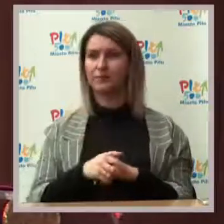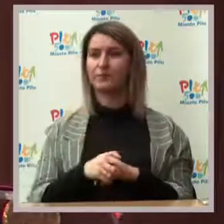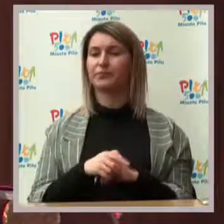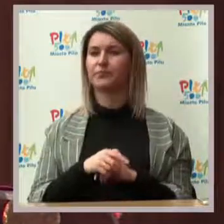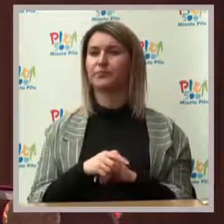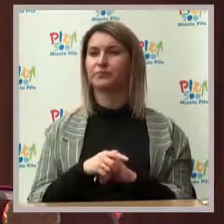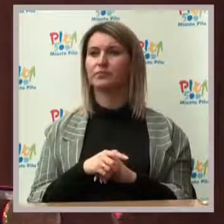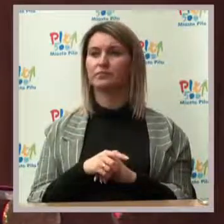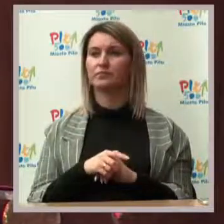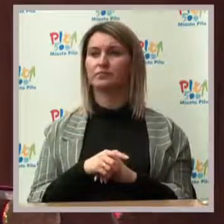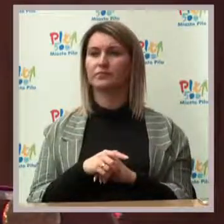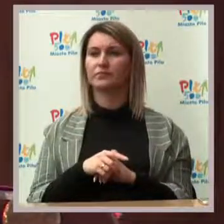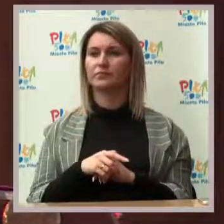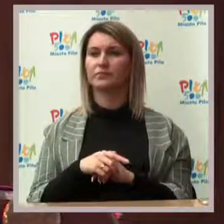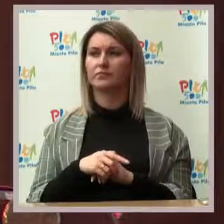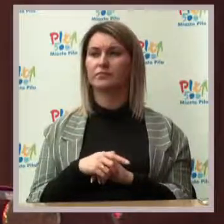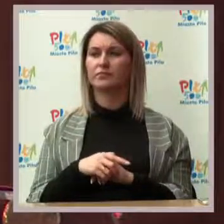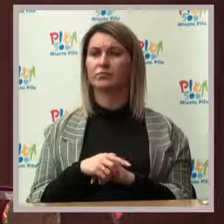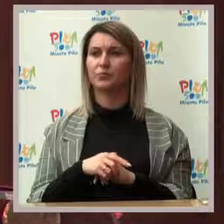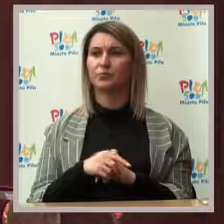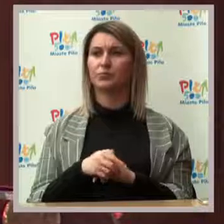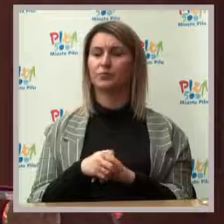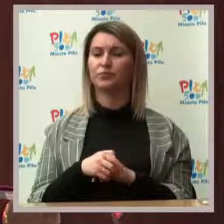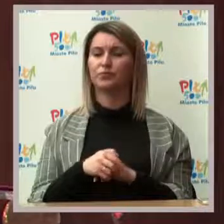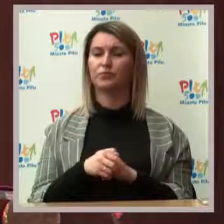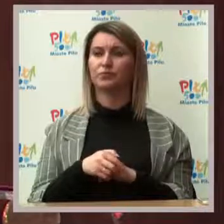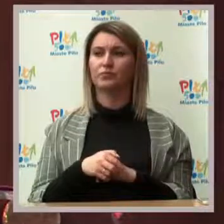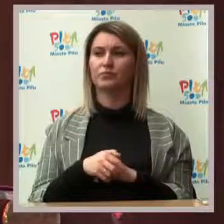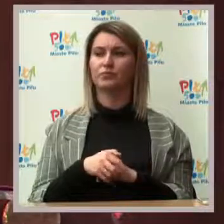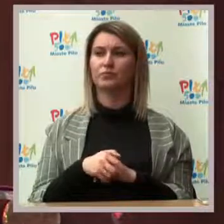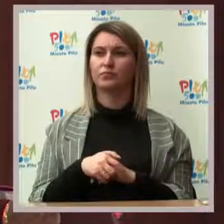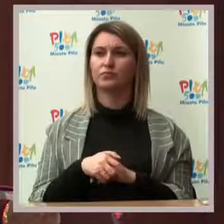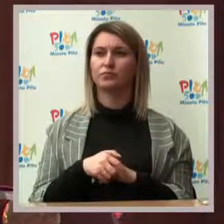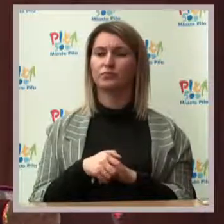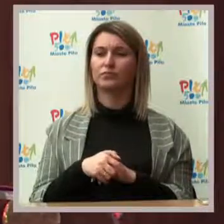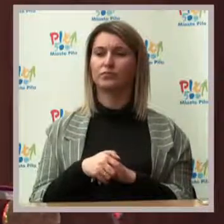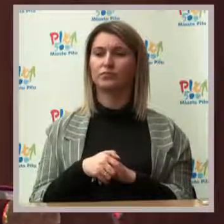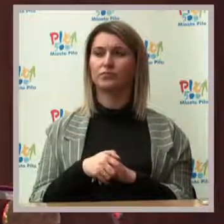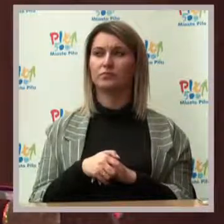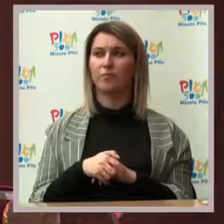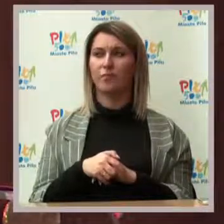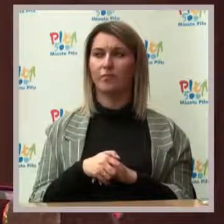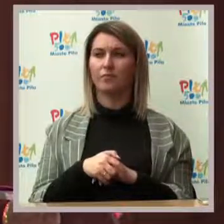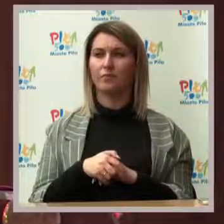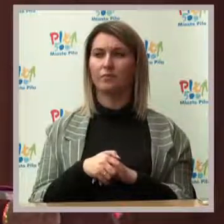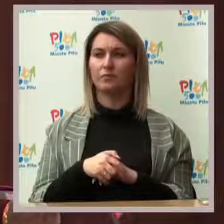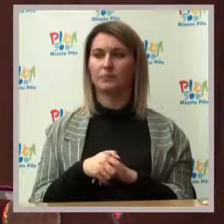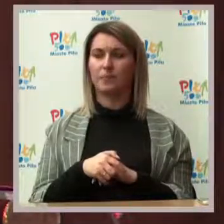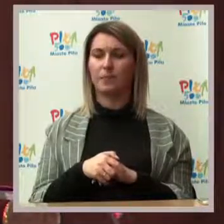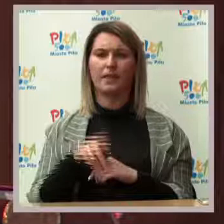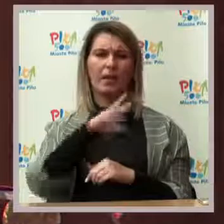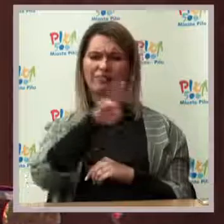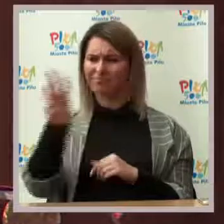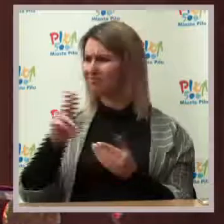jest, co możemy określić. Państwo zapewne mają swój osąd, czy nasza działalność i